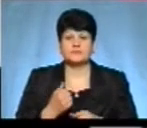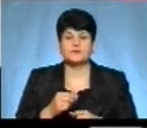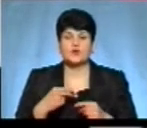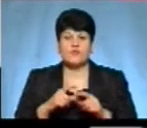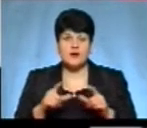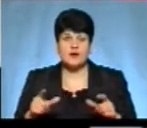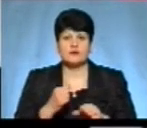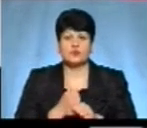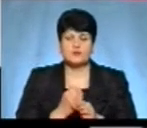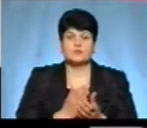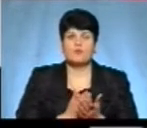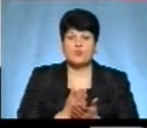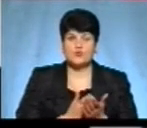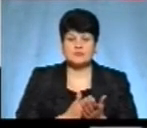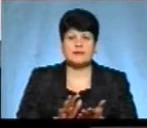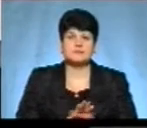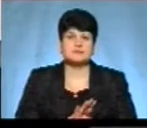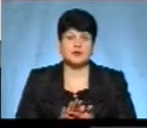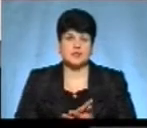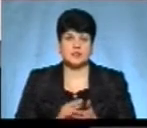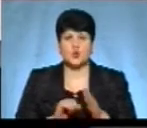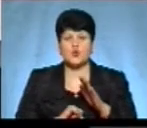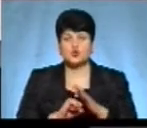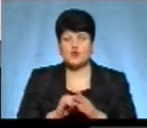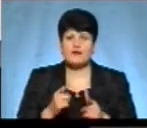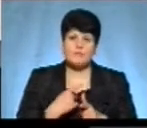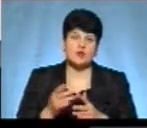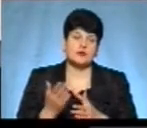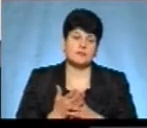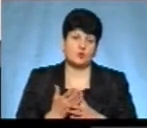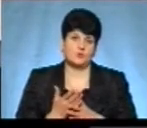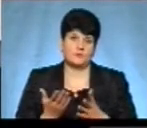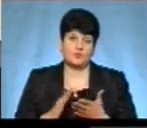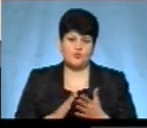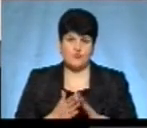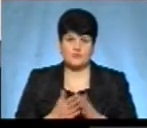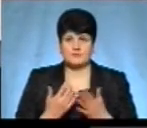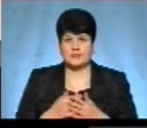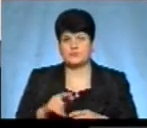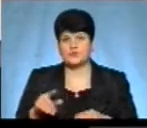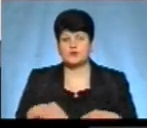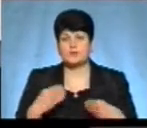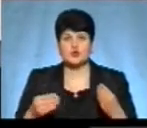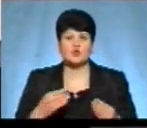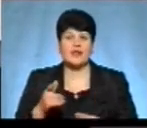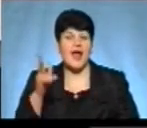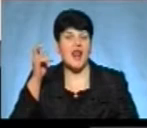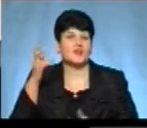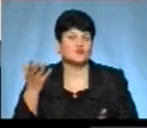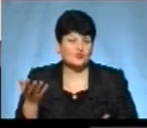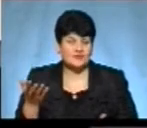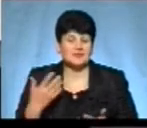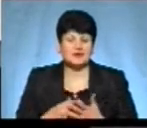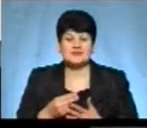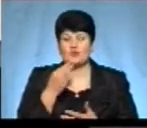послуг на безоплатній основі або на пільгових умовах. Так? Тобто, от коли людям, наприклад, роздають так звану гречку, так? Тобто, це